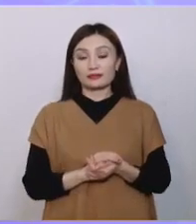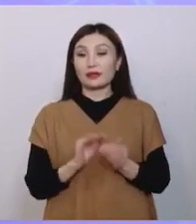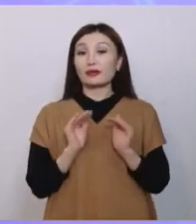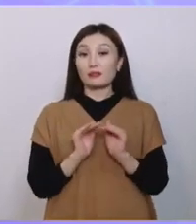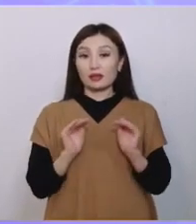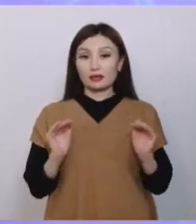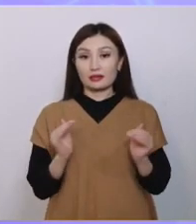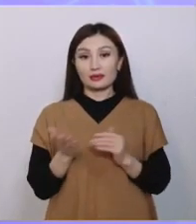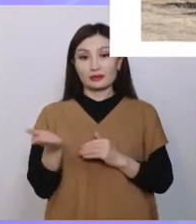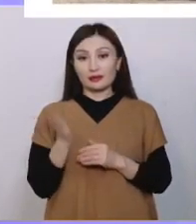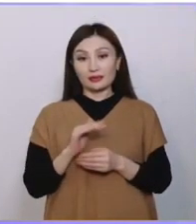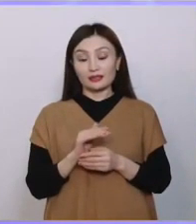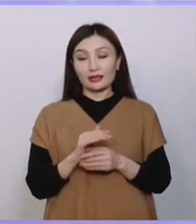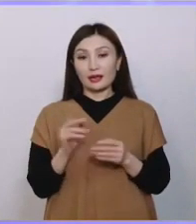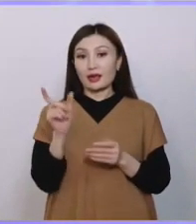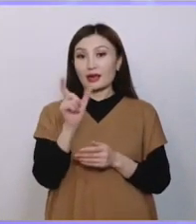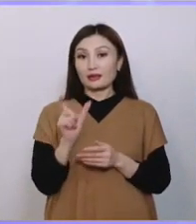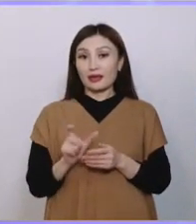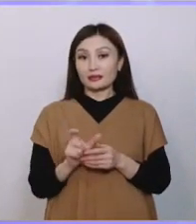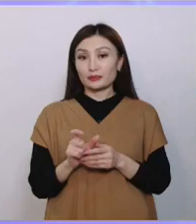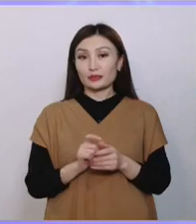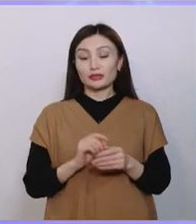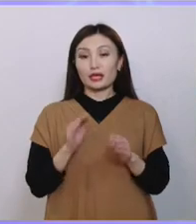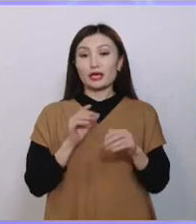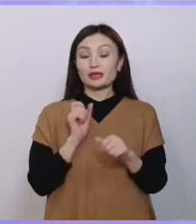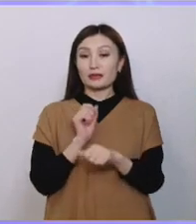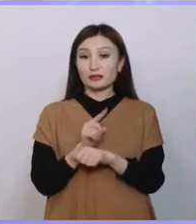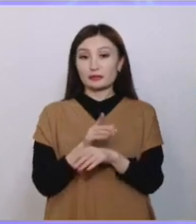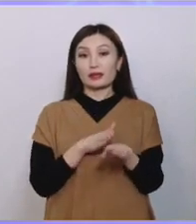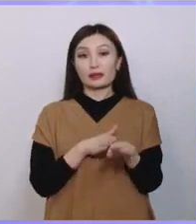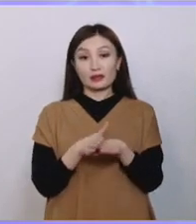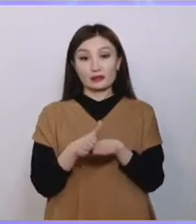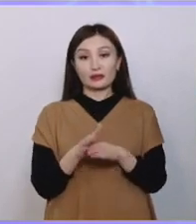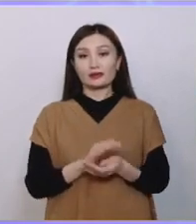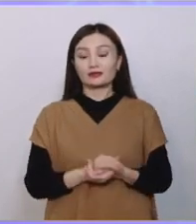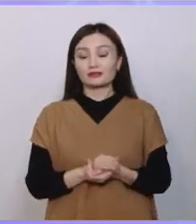Балдар, келгіле текст бойынша тапшырмаларды атқаралы.